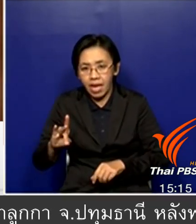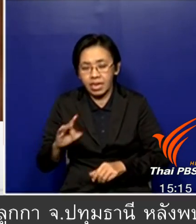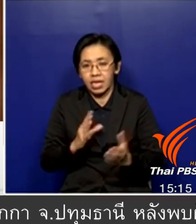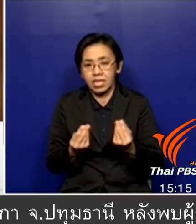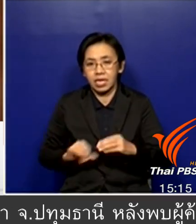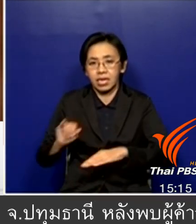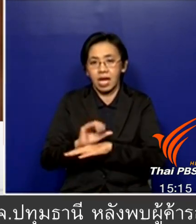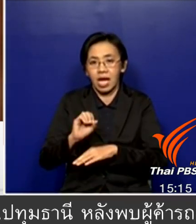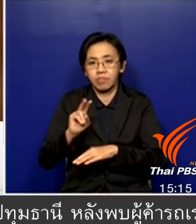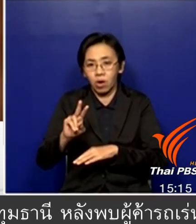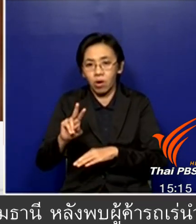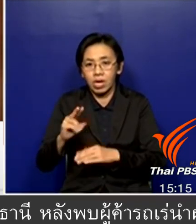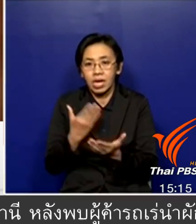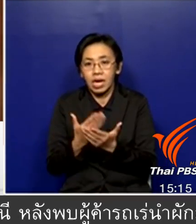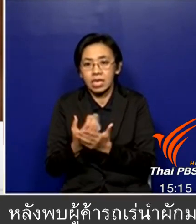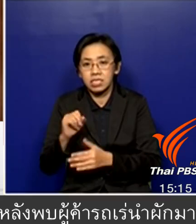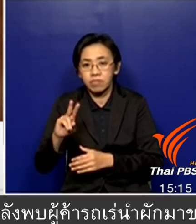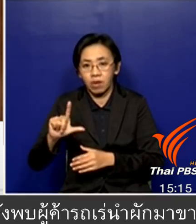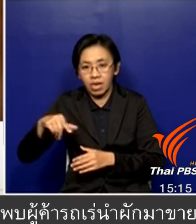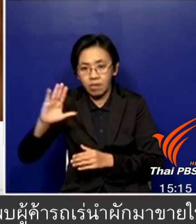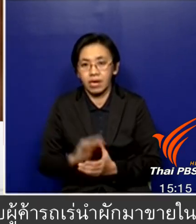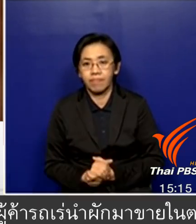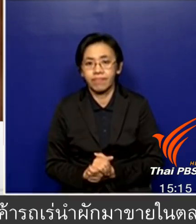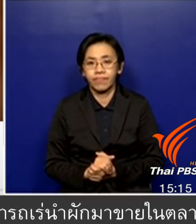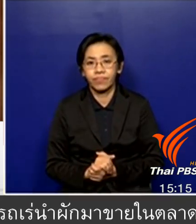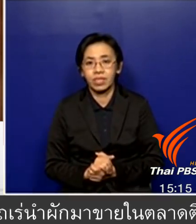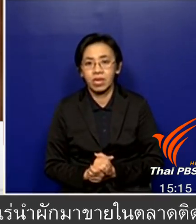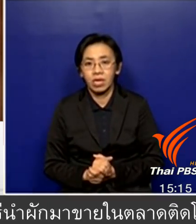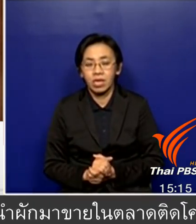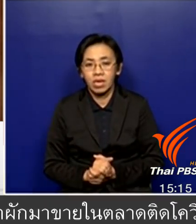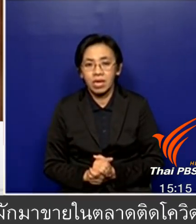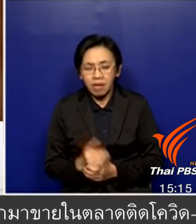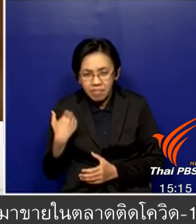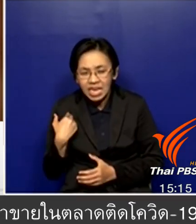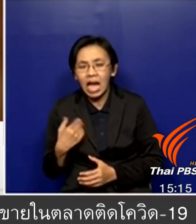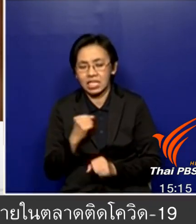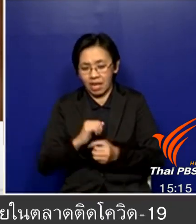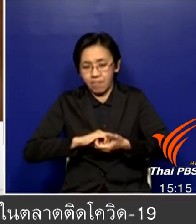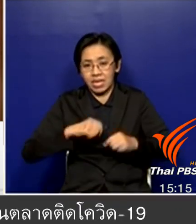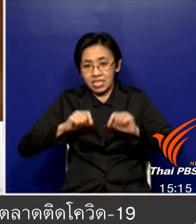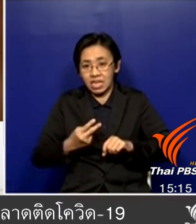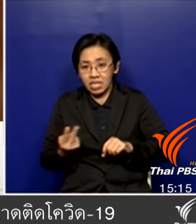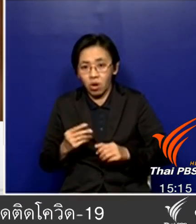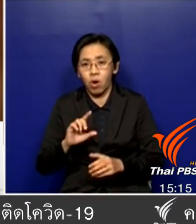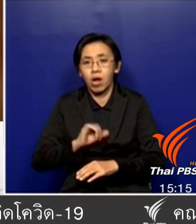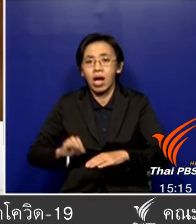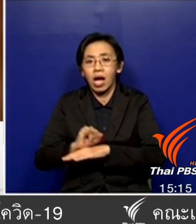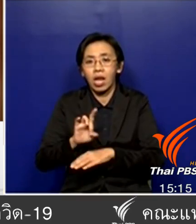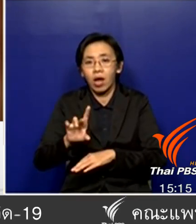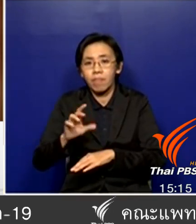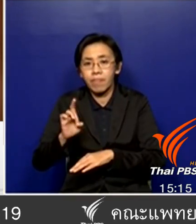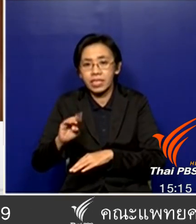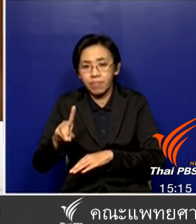126,000 บาทนายชัยโอศทีตีเป็คู่เขยในนิปน 4,081 ใตร